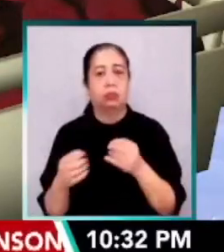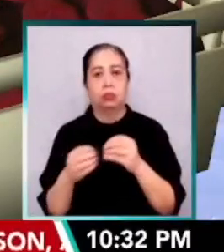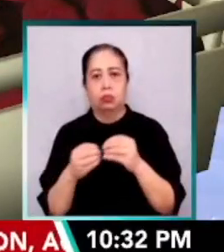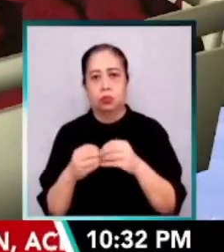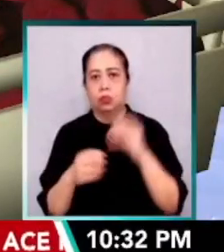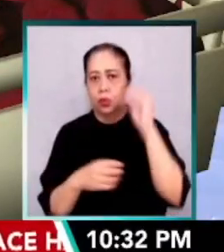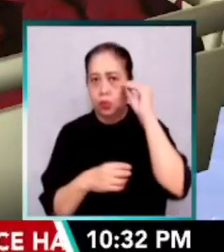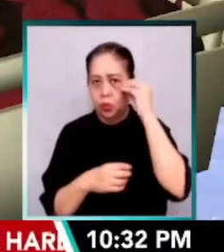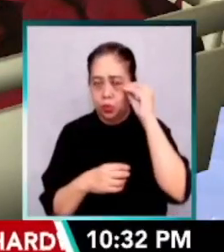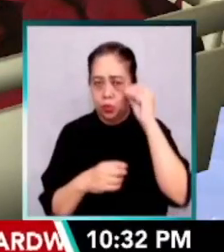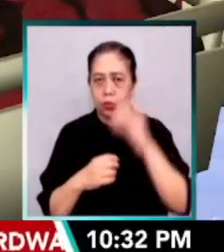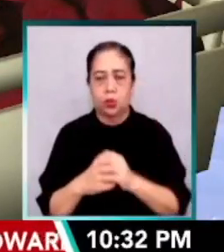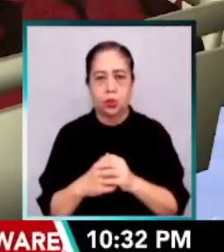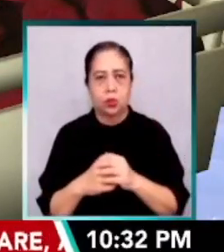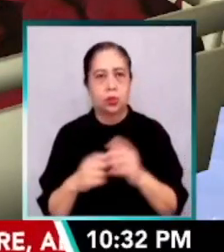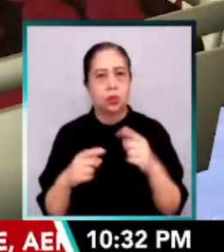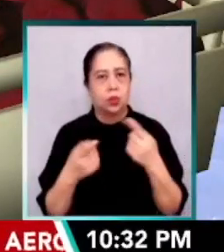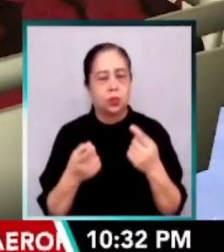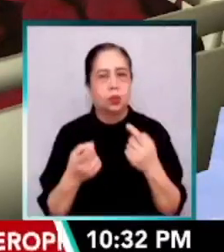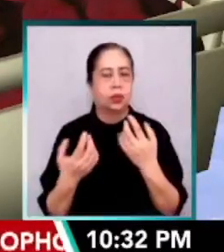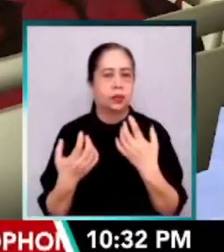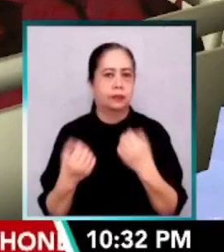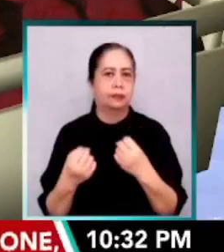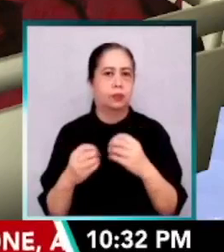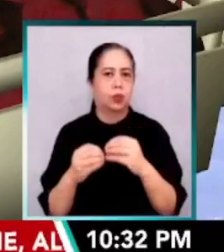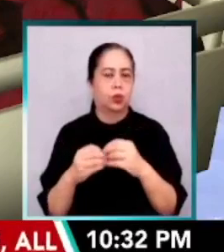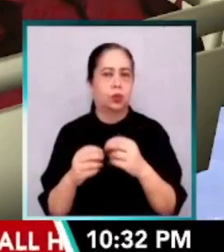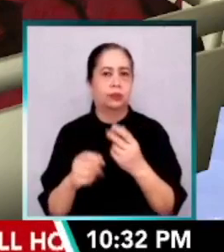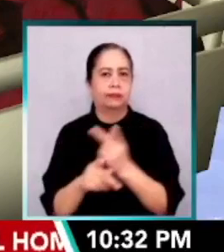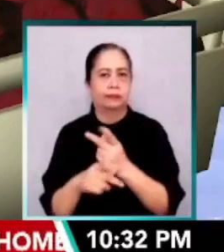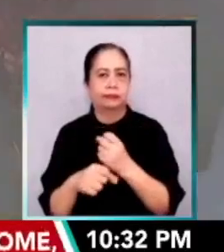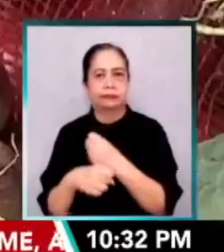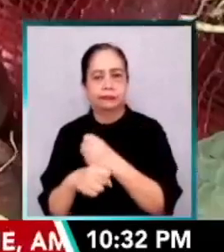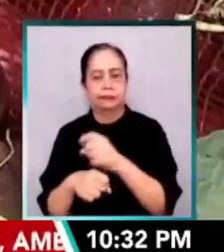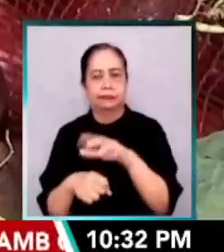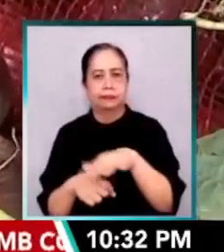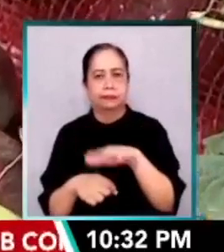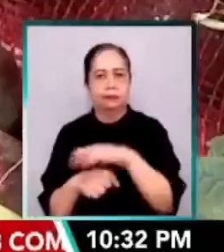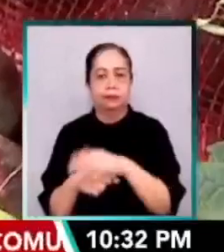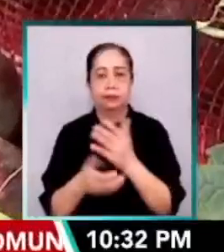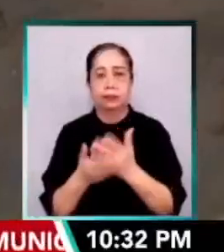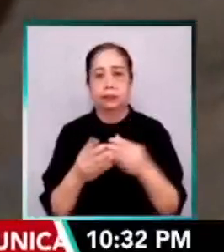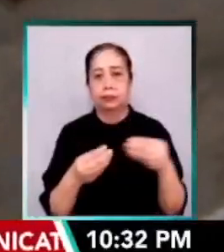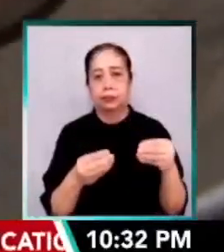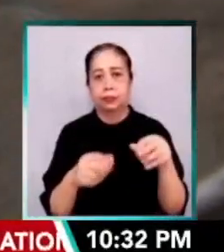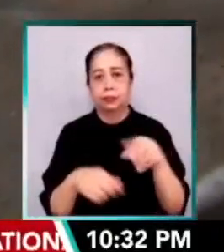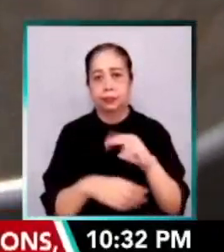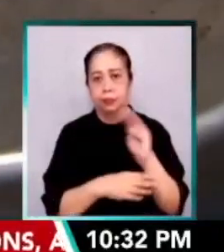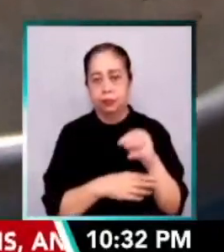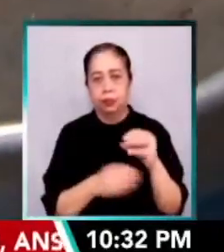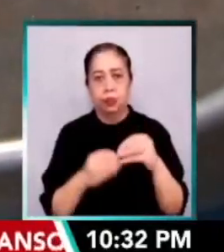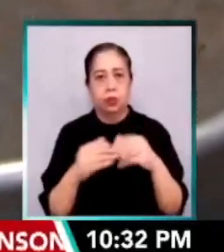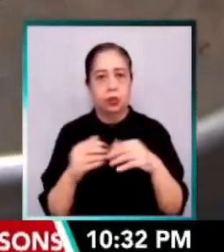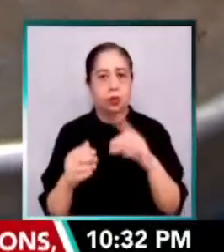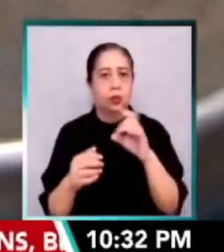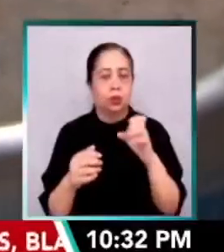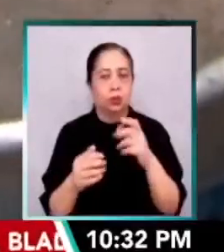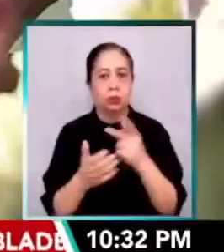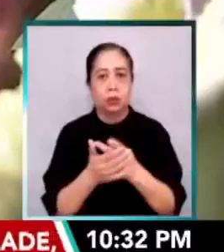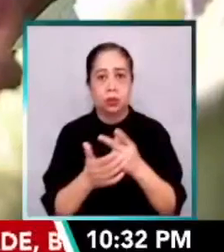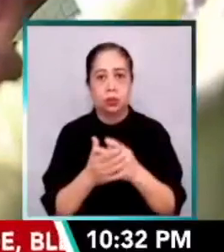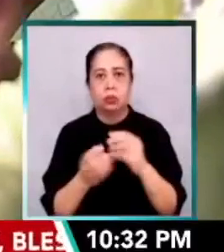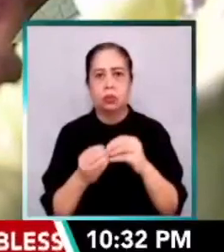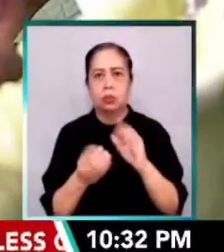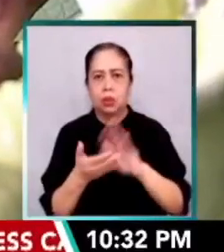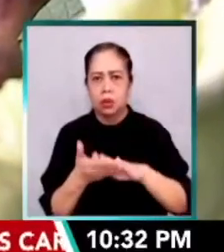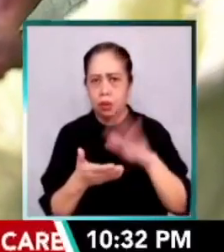sibuyas habang pinapalakas pa ang produksyon nito. Sa ilang pamilihan sa Maynila, mahigit 100 piso ng mas mahal